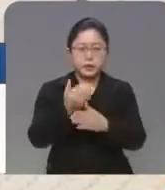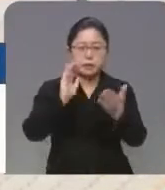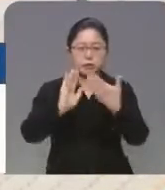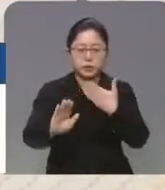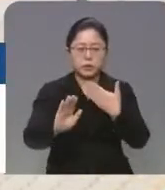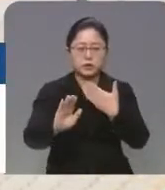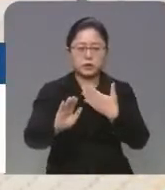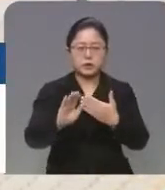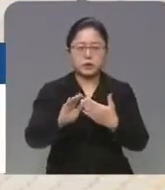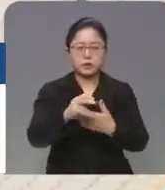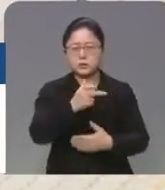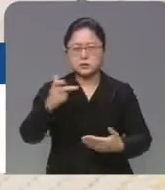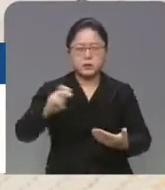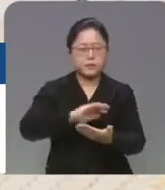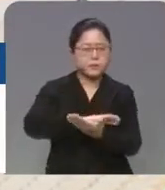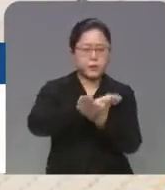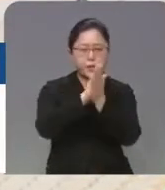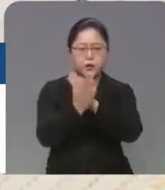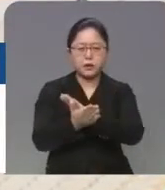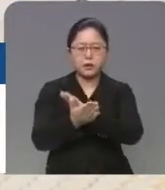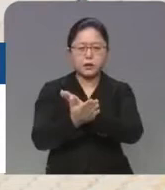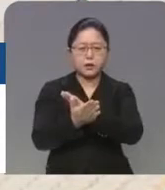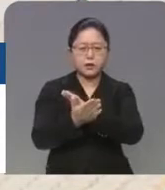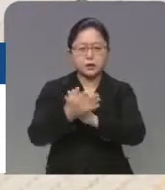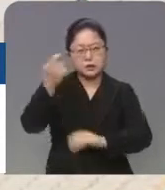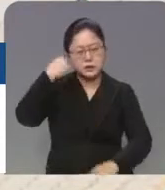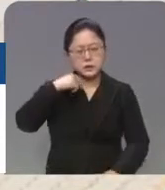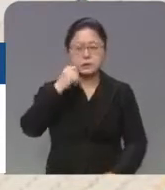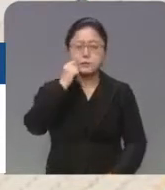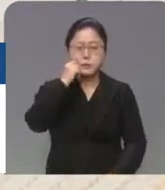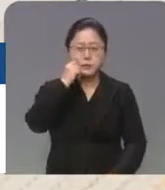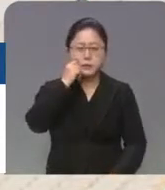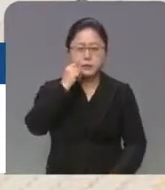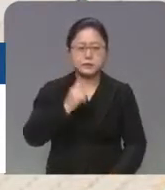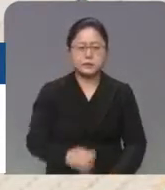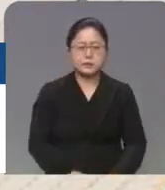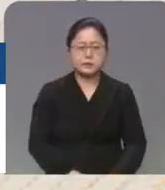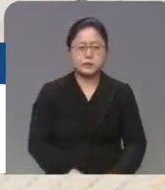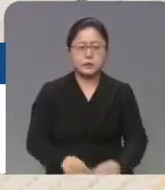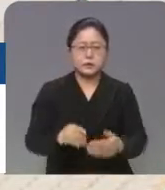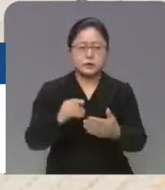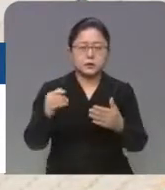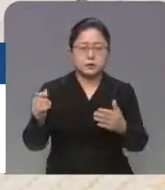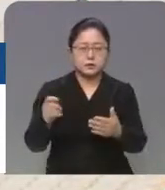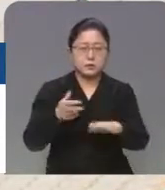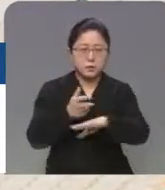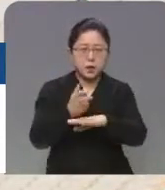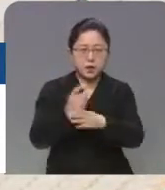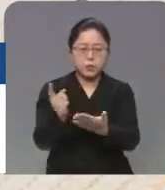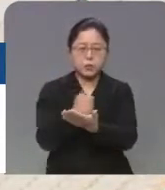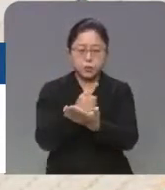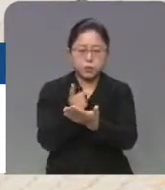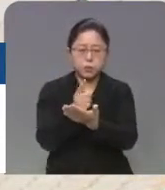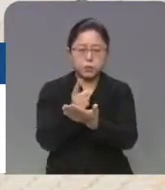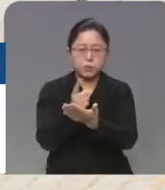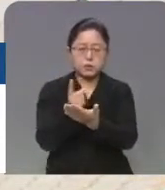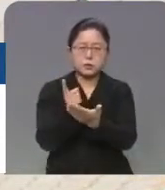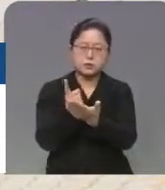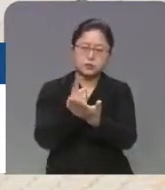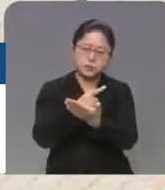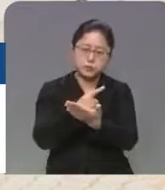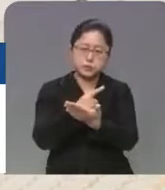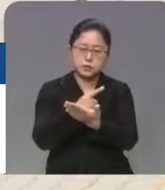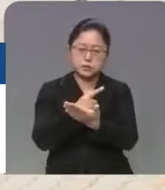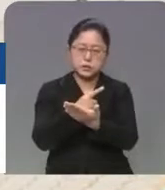이후에 크게 변화된 그런 것은 좀 느끼질 못한 것 같아요. 주행 속도를 좀